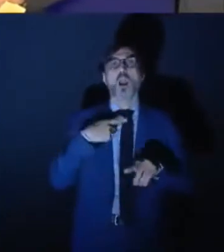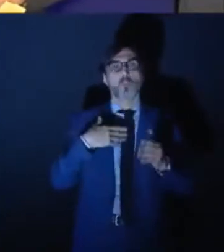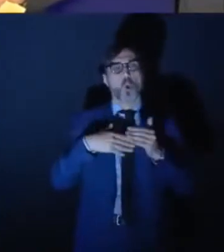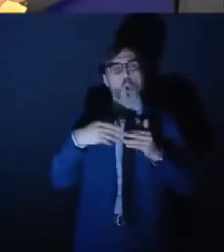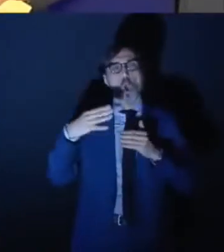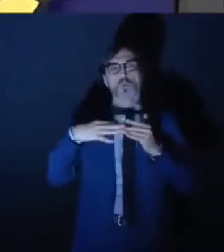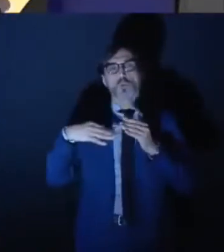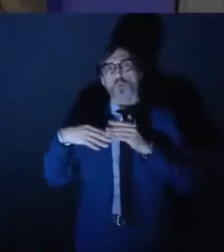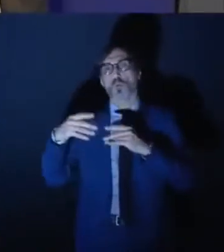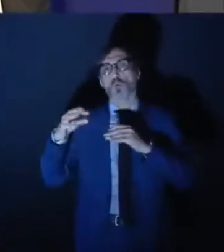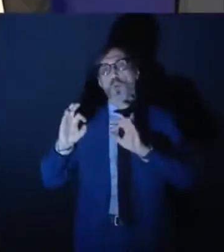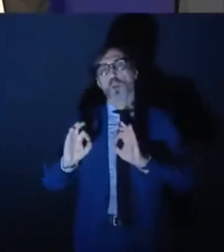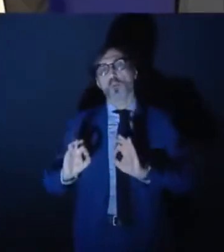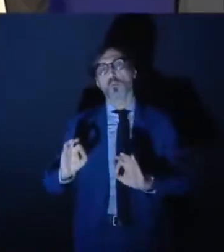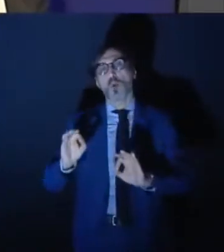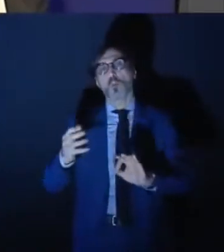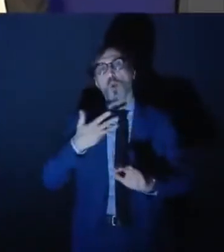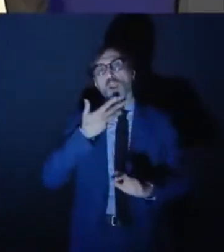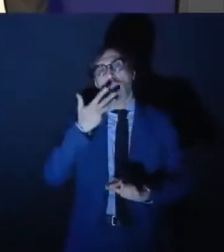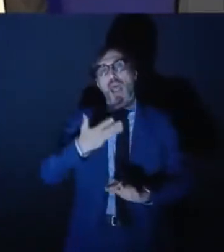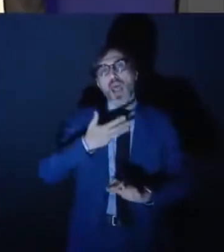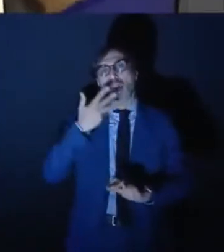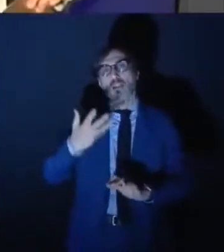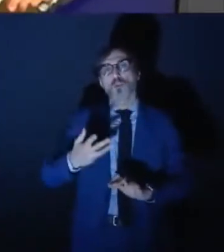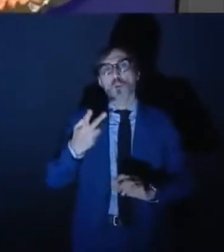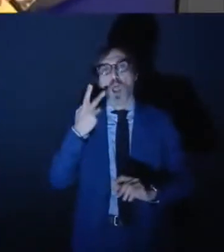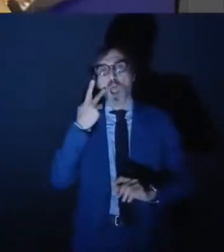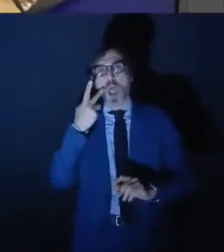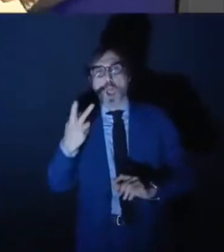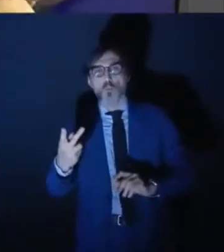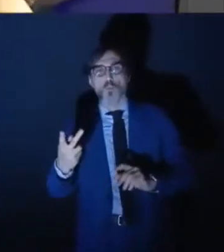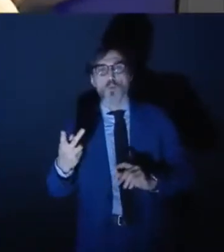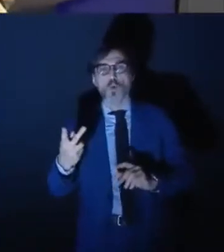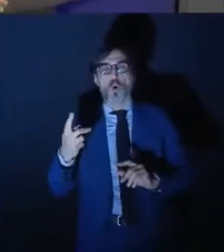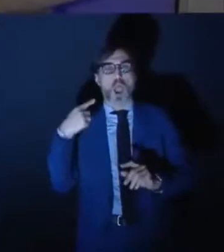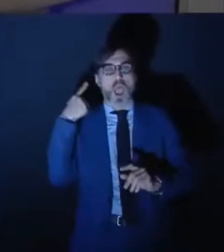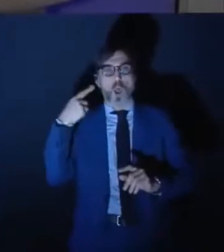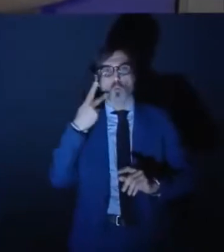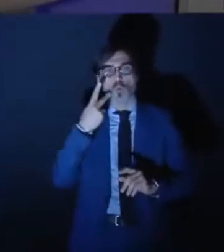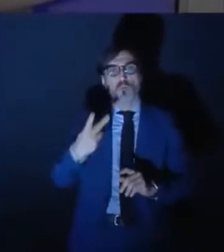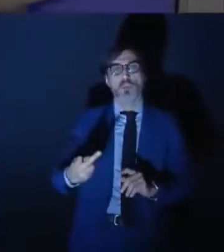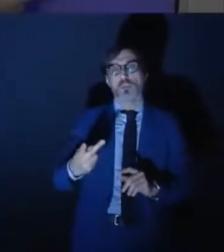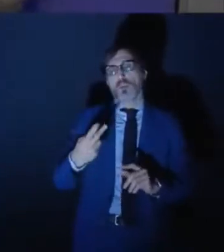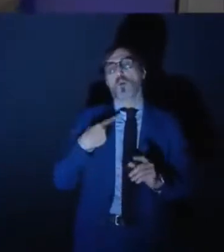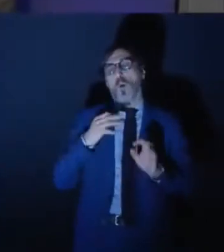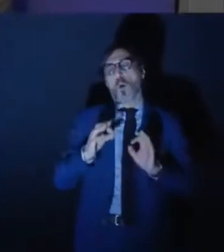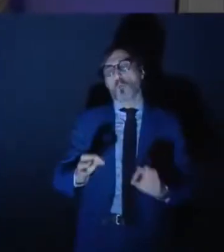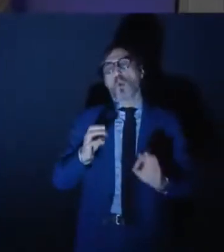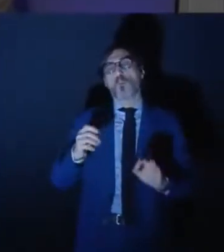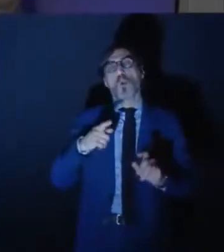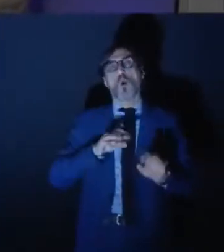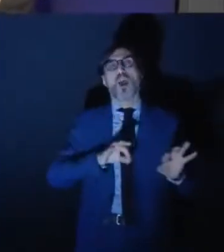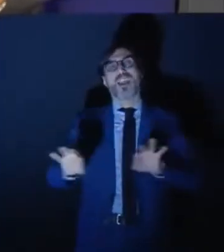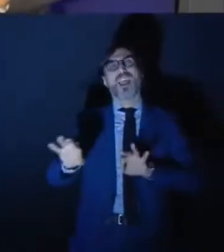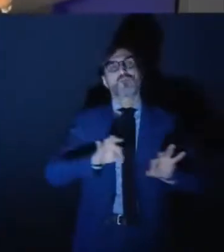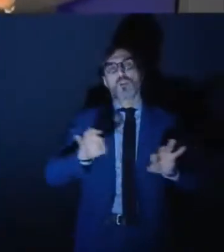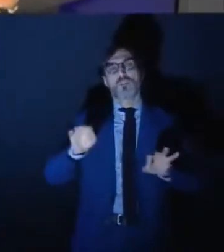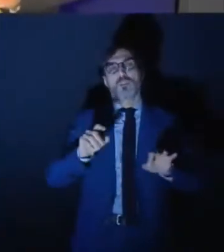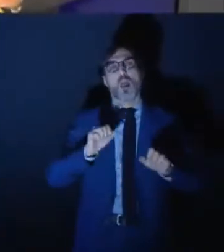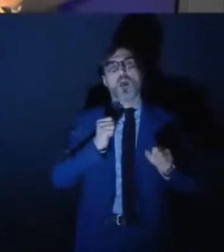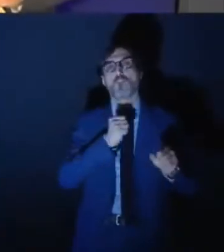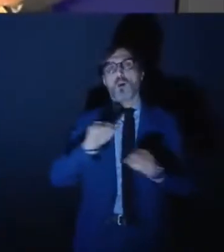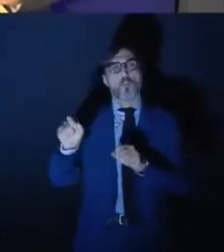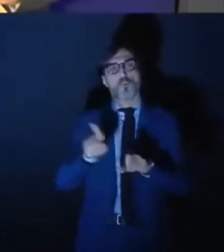un di una narrazione audiovisiva da grande regista fermato quindi ti auguro di